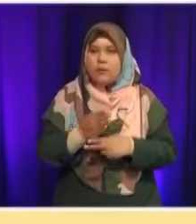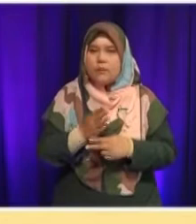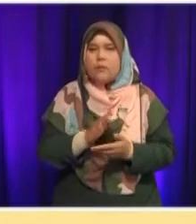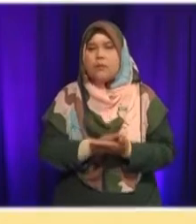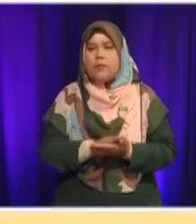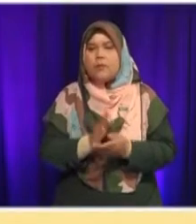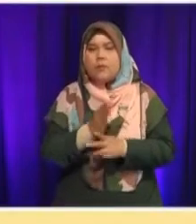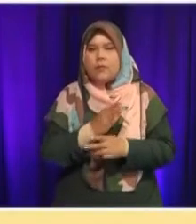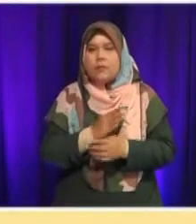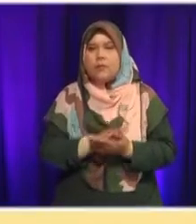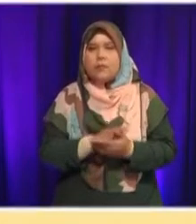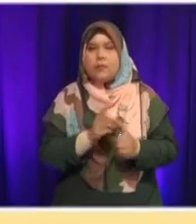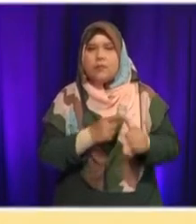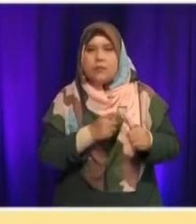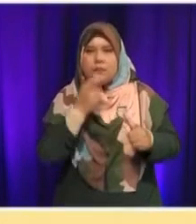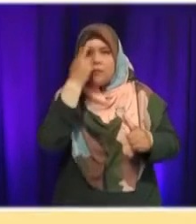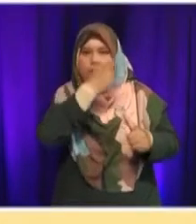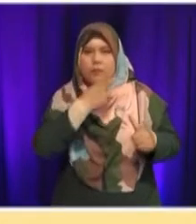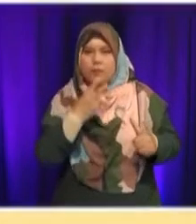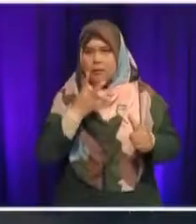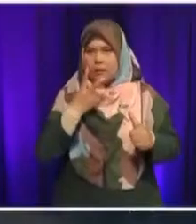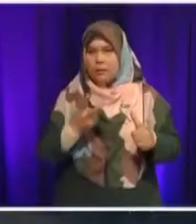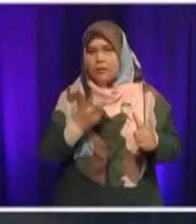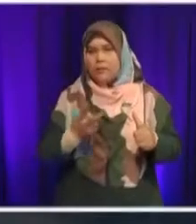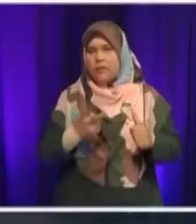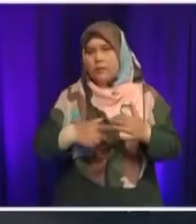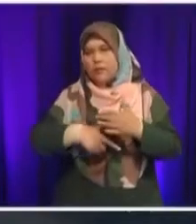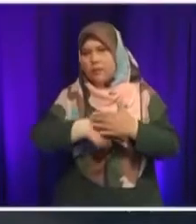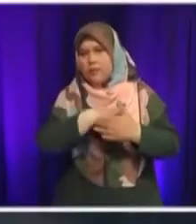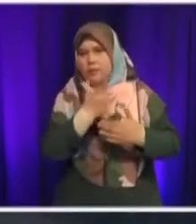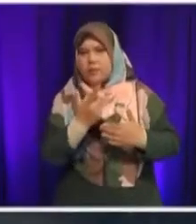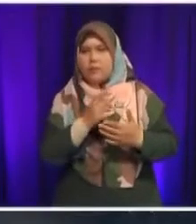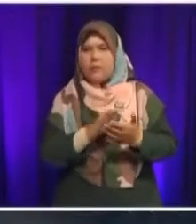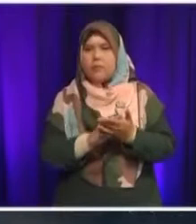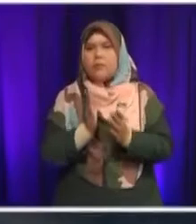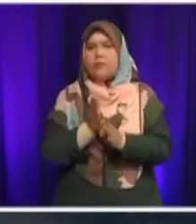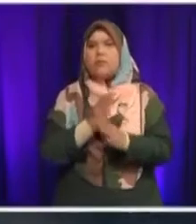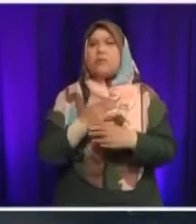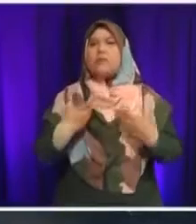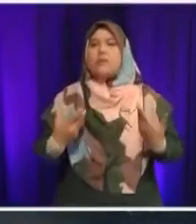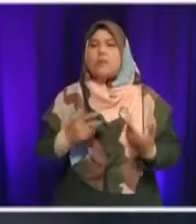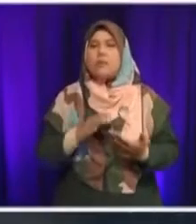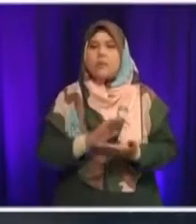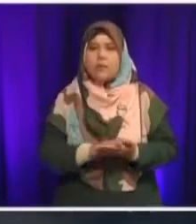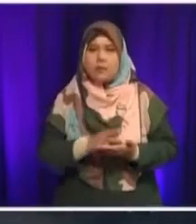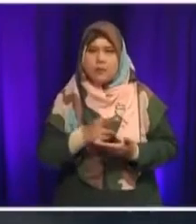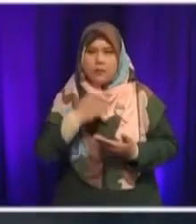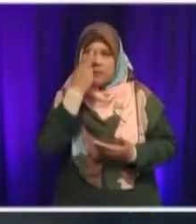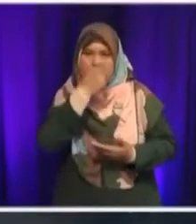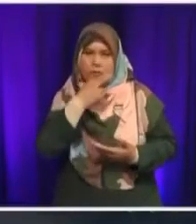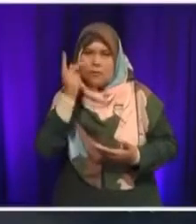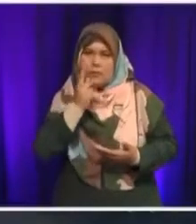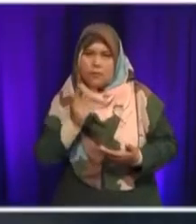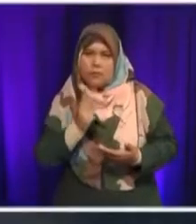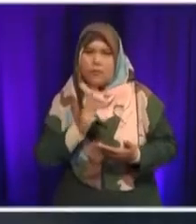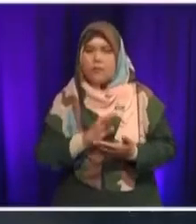sebagai contoh lupa itu kita tengok keluaran tengok keluaran dulu bentuk dia macam mana rupanya kan Licin berkilat